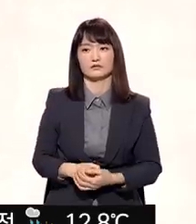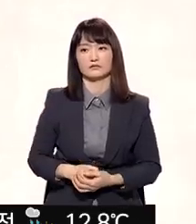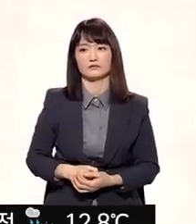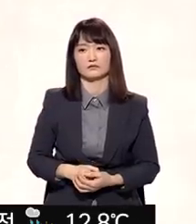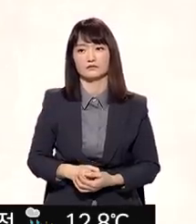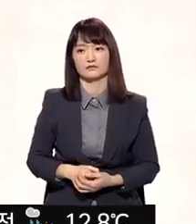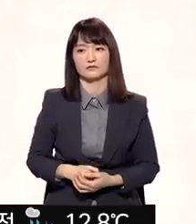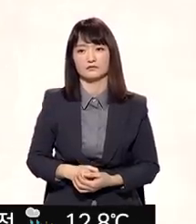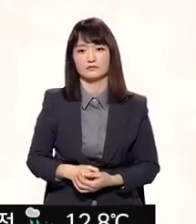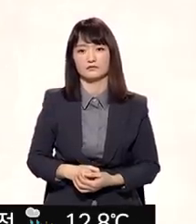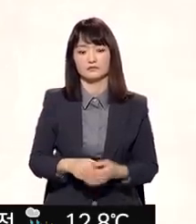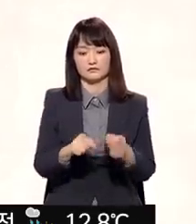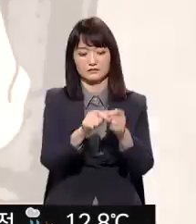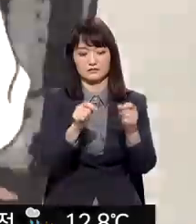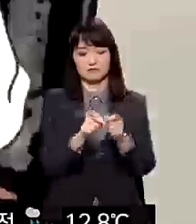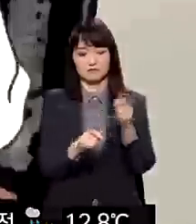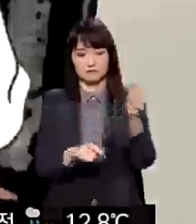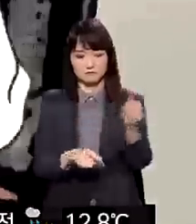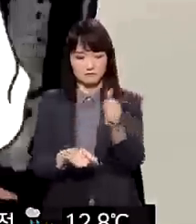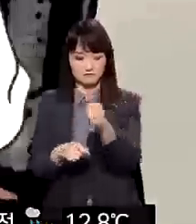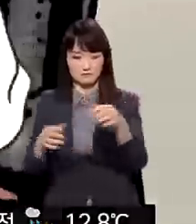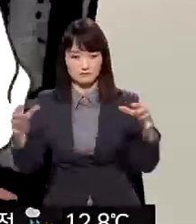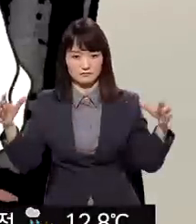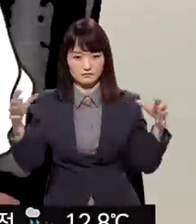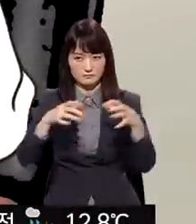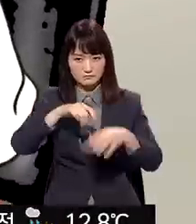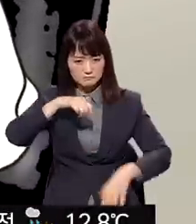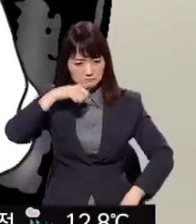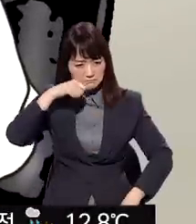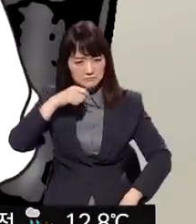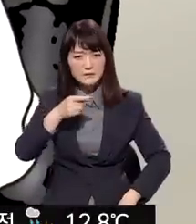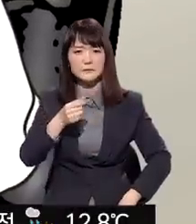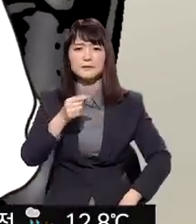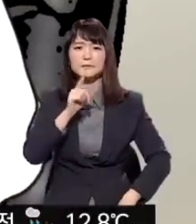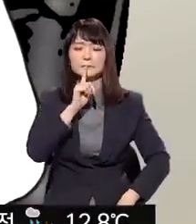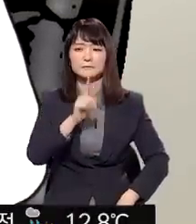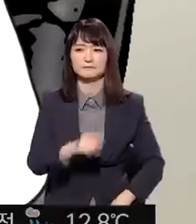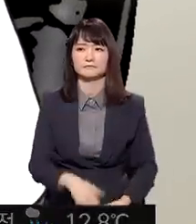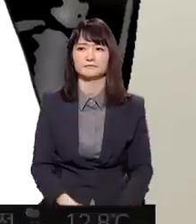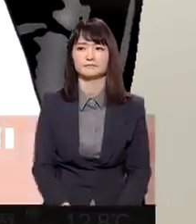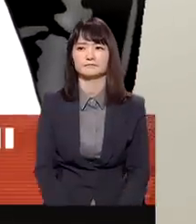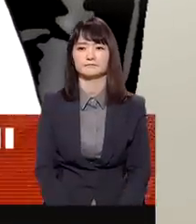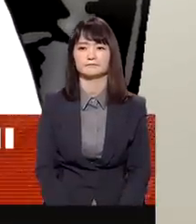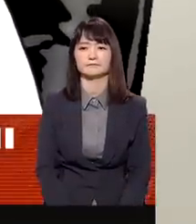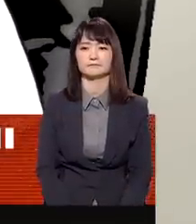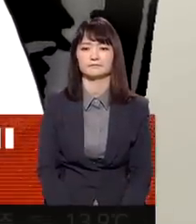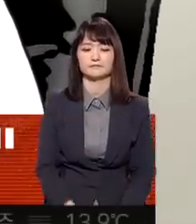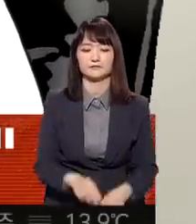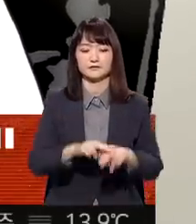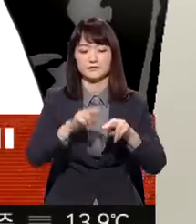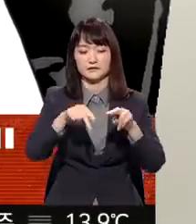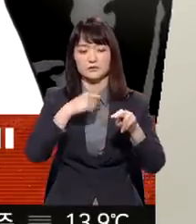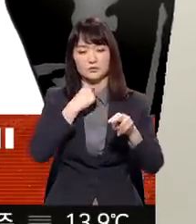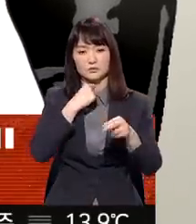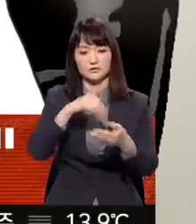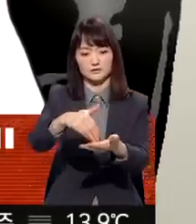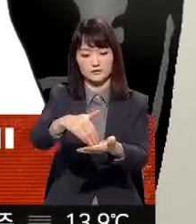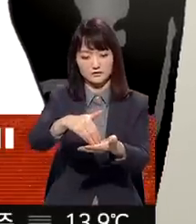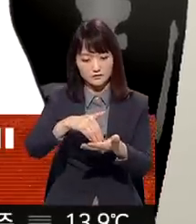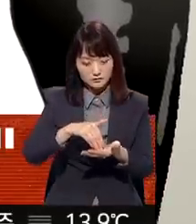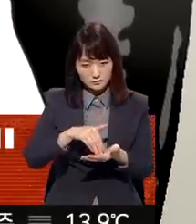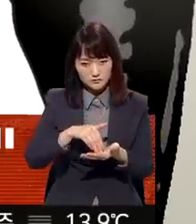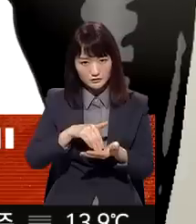또 팀장들과 식사에서도 비슷한 이야기를 했다고 합니다. 아, 희망 퇴직을 신청한 직원